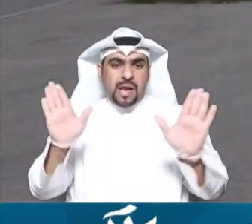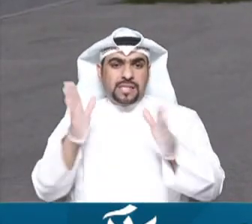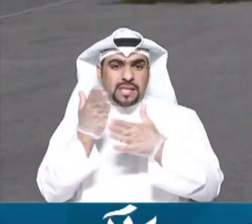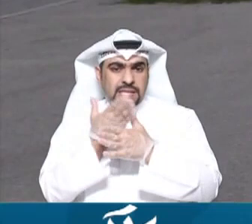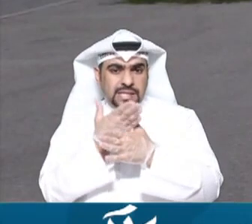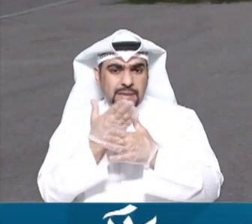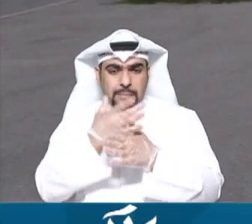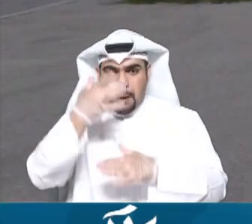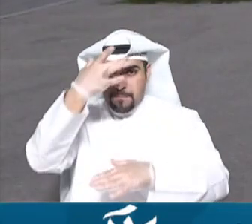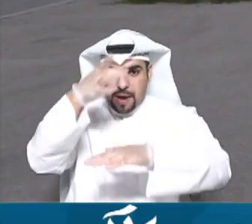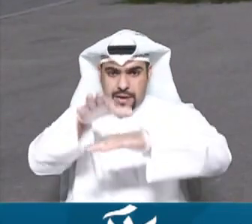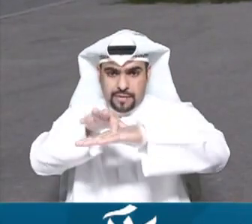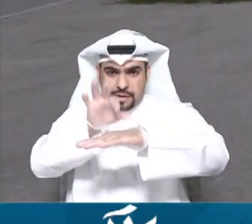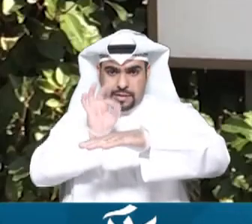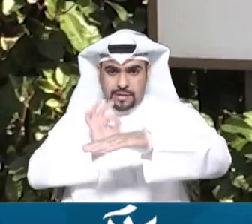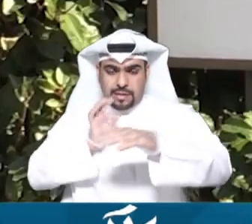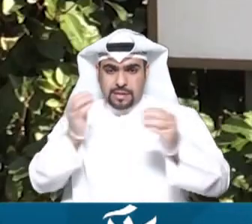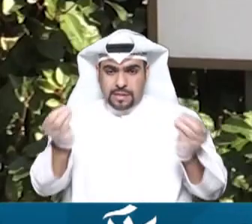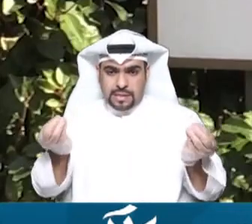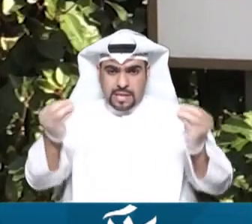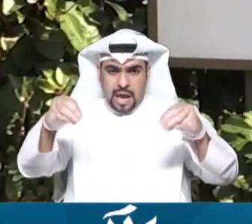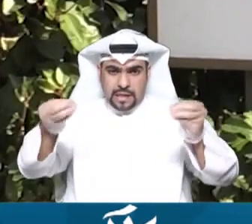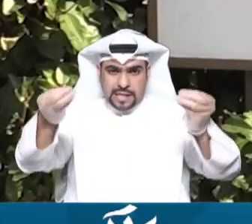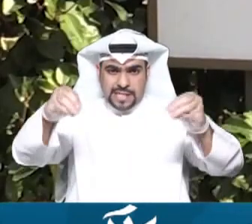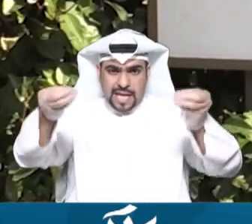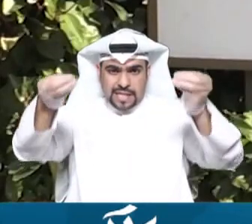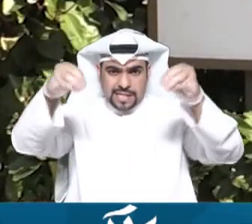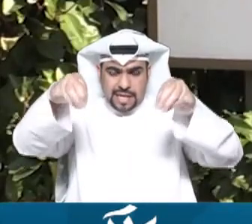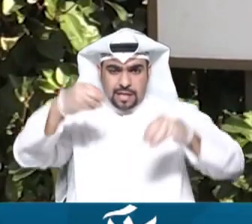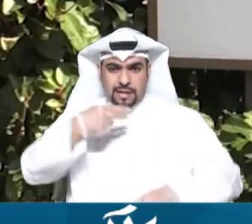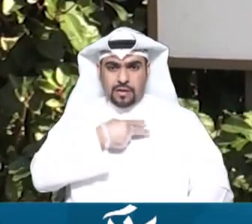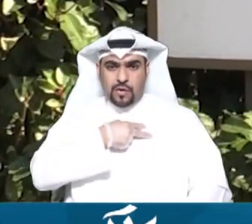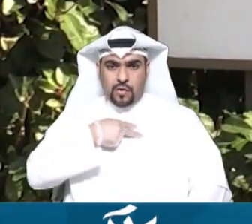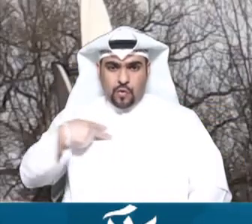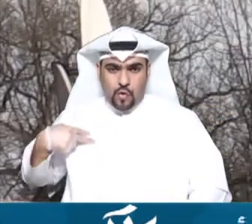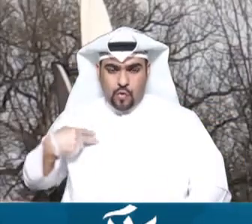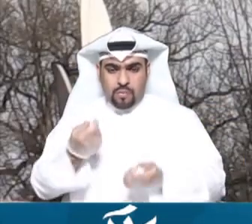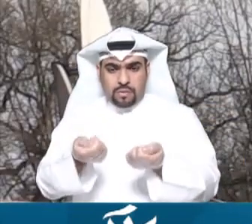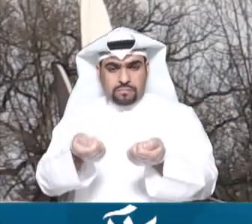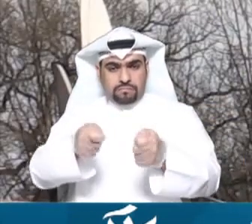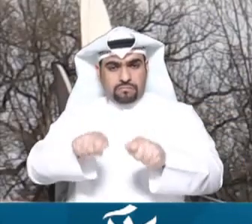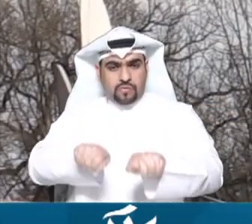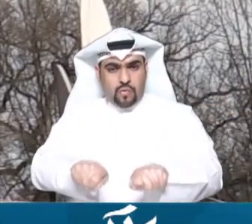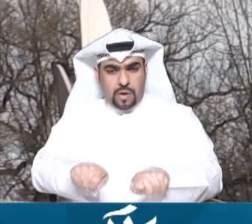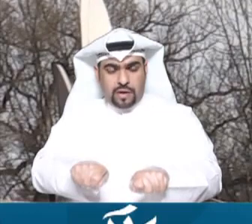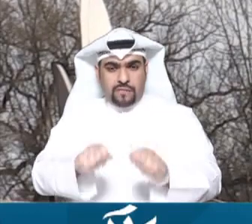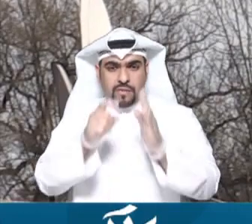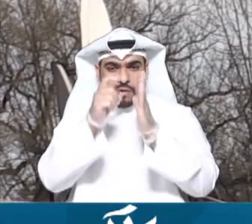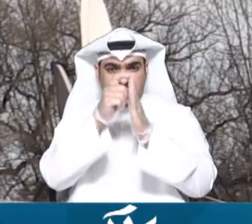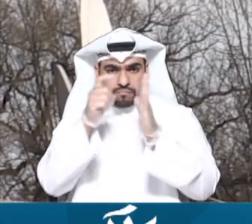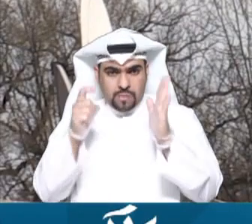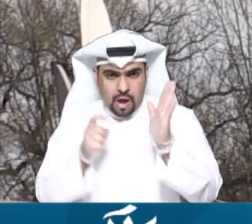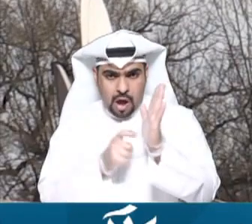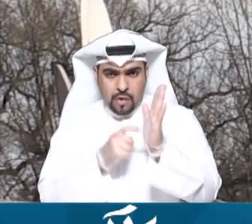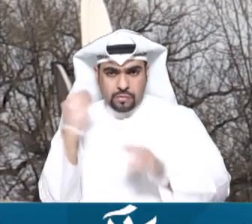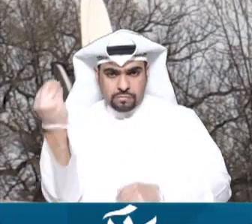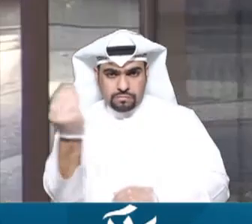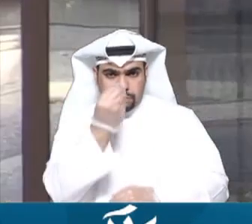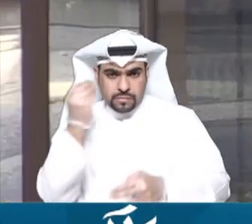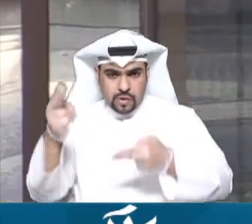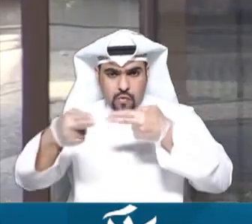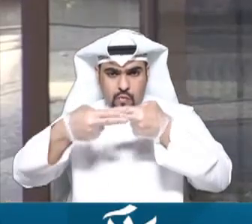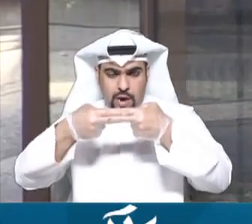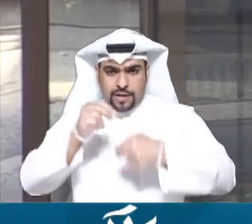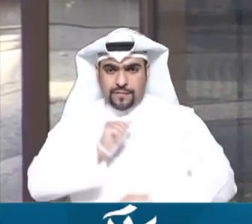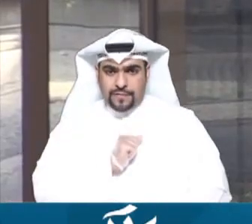الحياة اليومية للسويسريين والمقيمين. القنصلية العامة لدولة الكويت تابعت أوضاع الرعاية الكويتيين